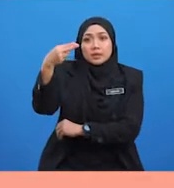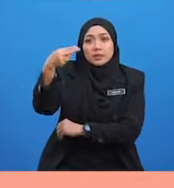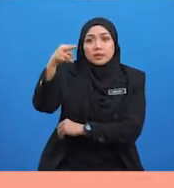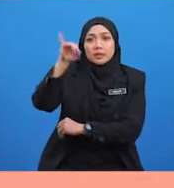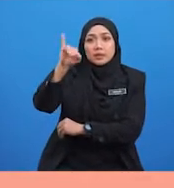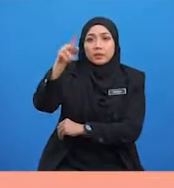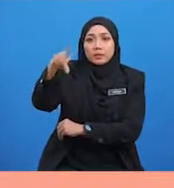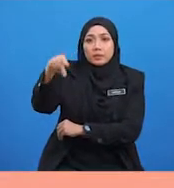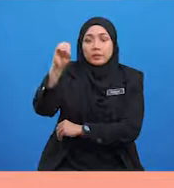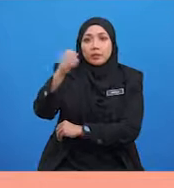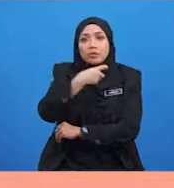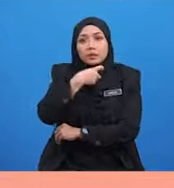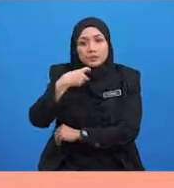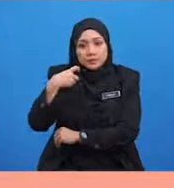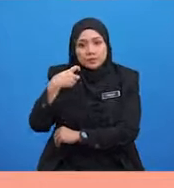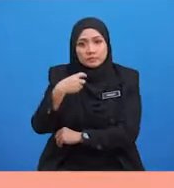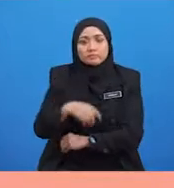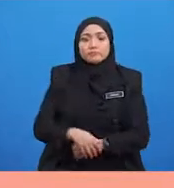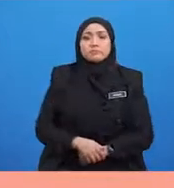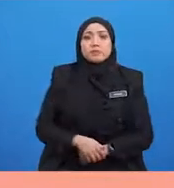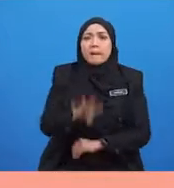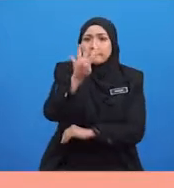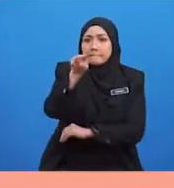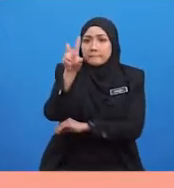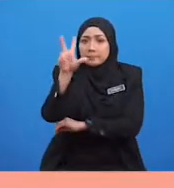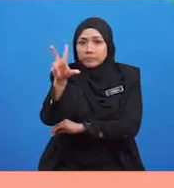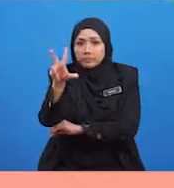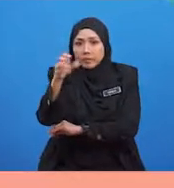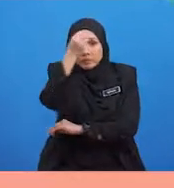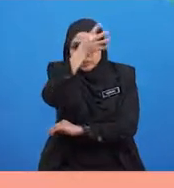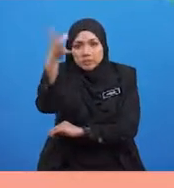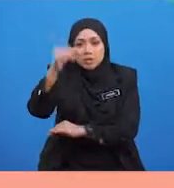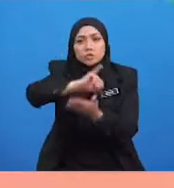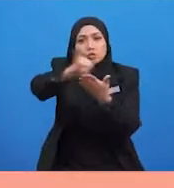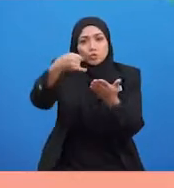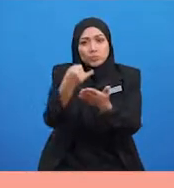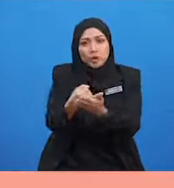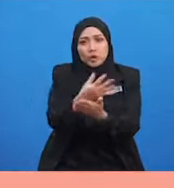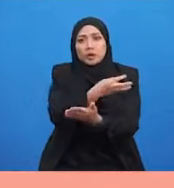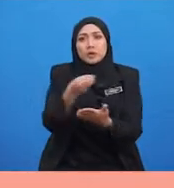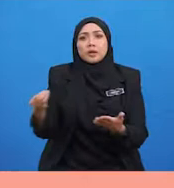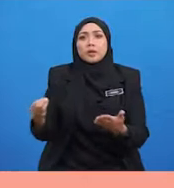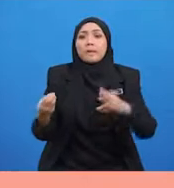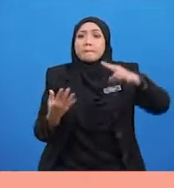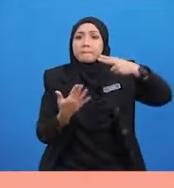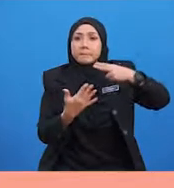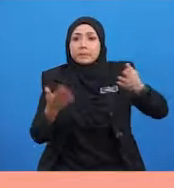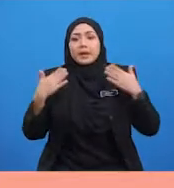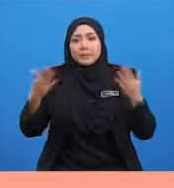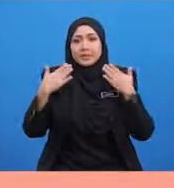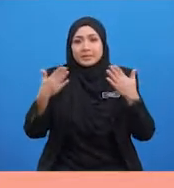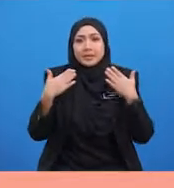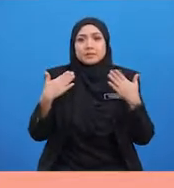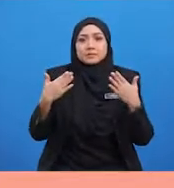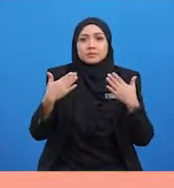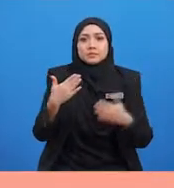Menjelaskan jumlah dan pemasaan iaitu timing, pengambilan air sebelum, semasa